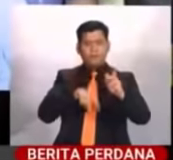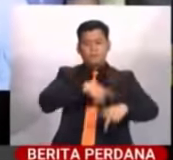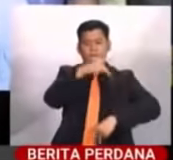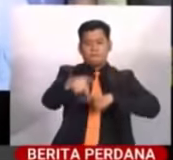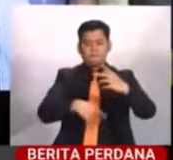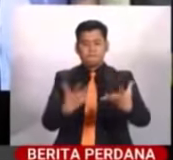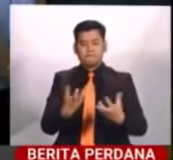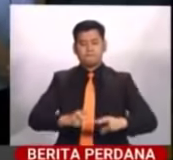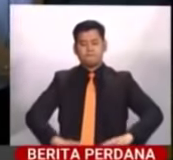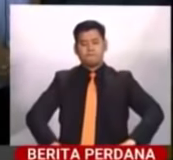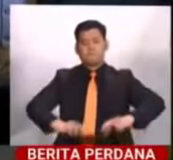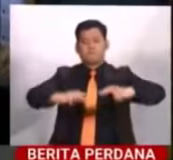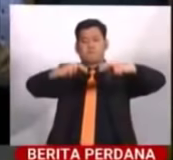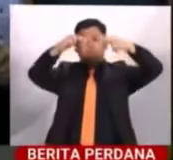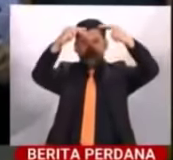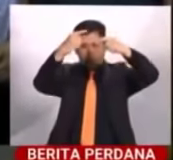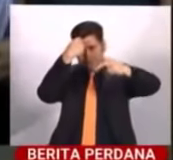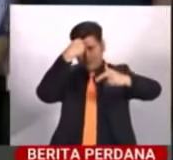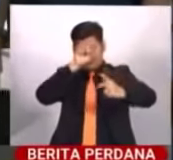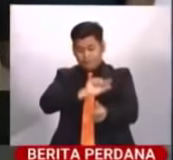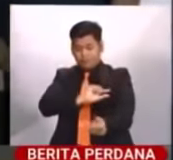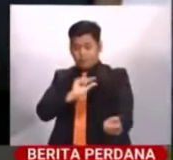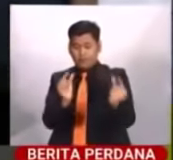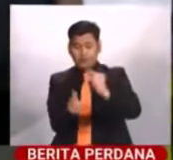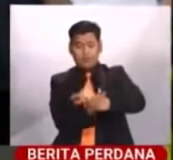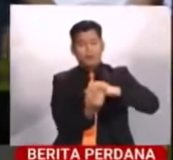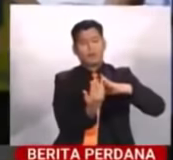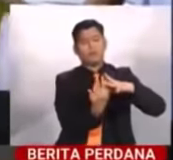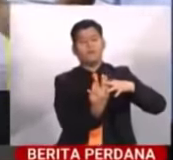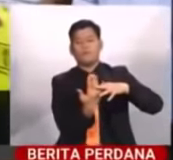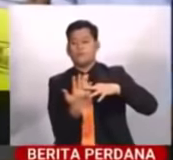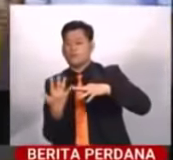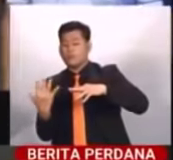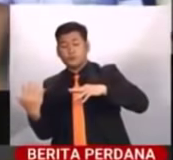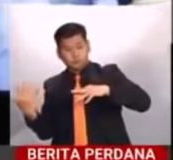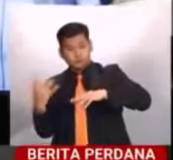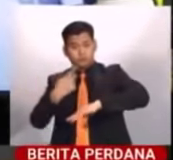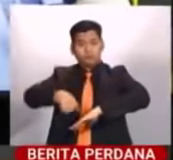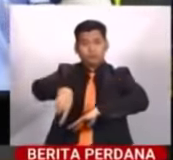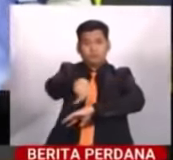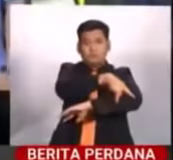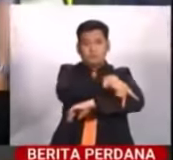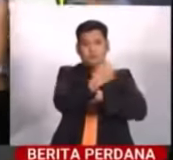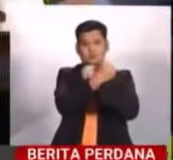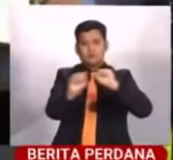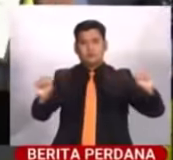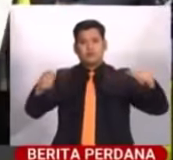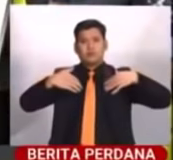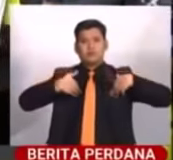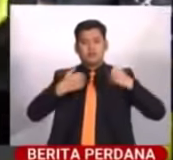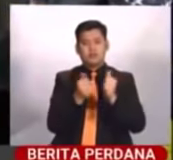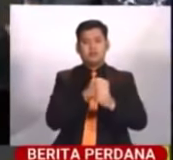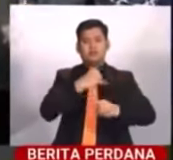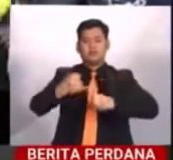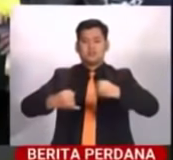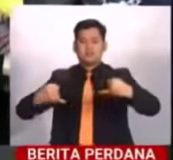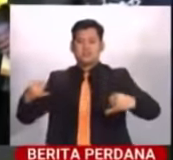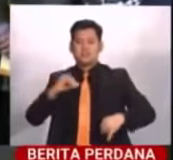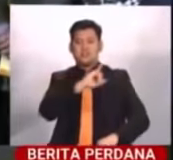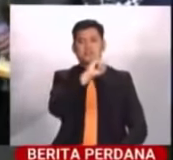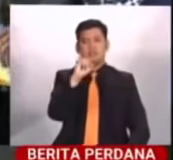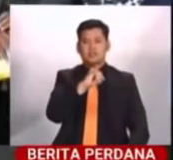Proses menaik taraf SMBJ dengan menggantikan rumput padang kau grass sedia ada dengan jenis Zion